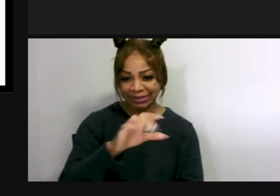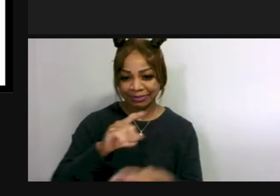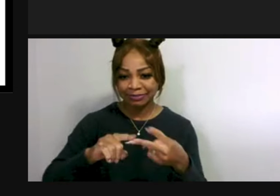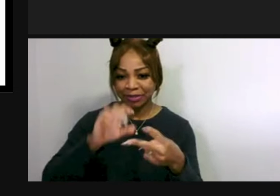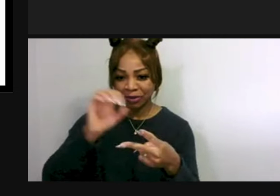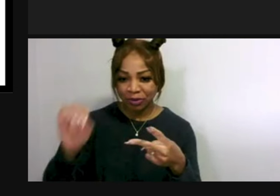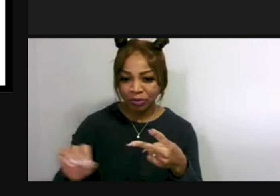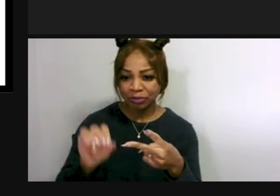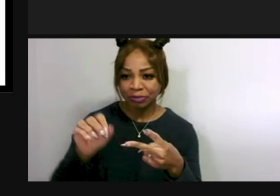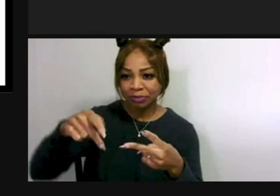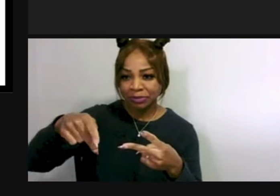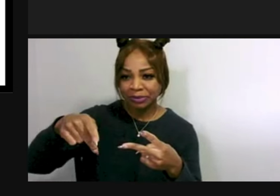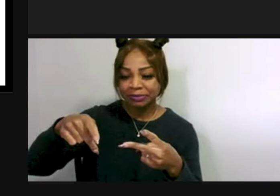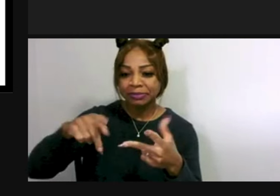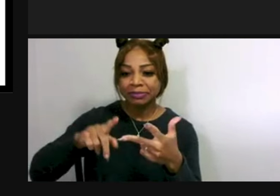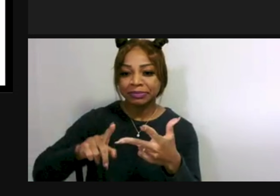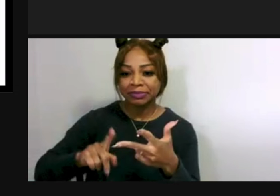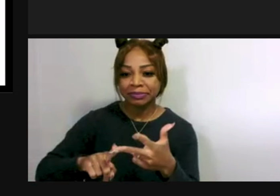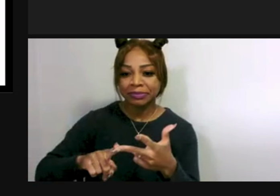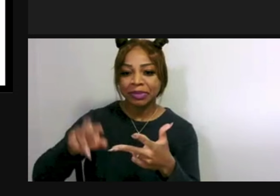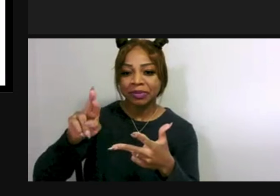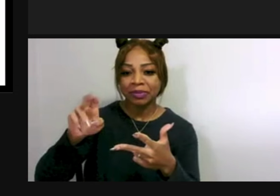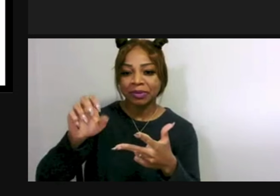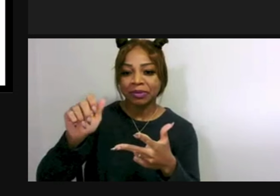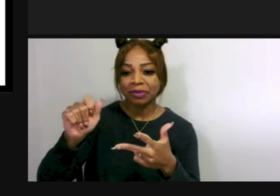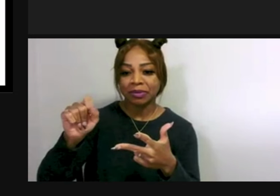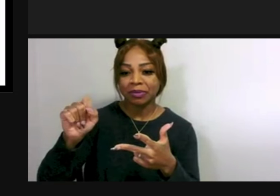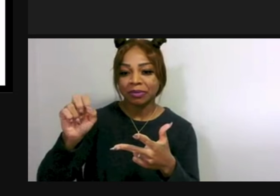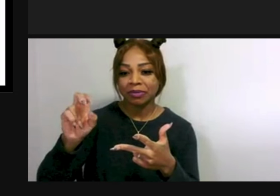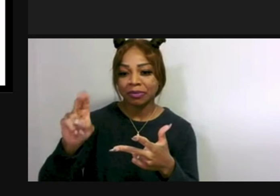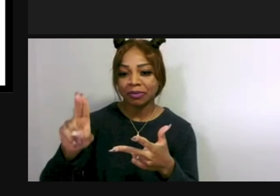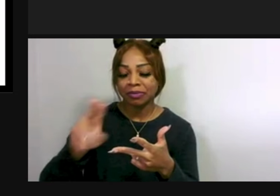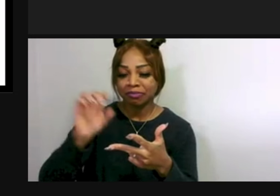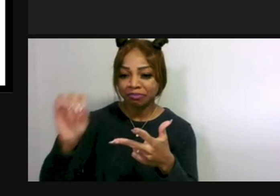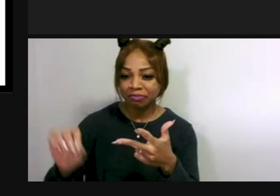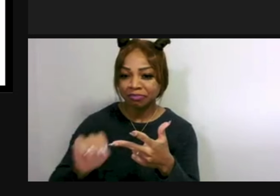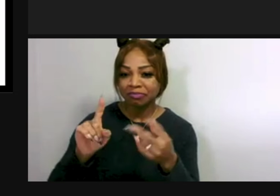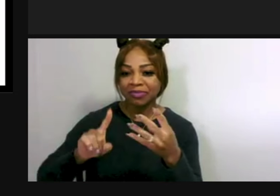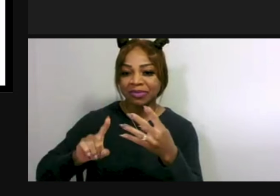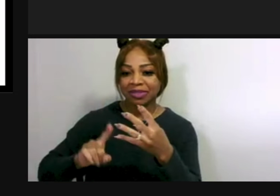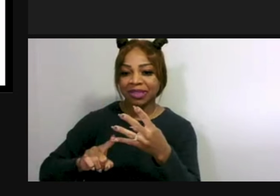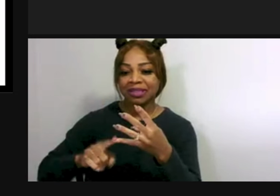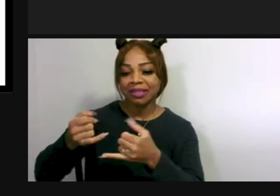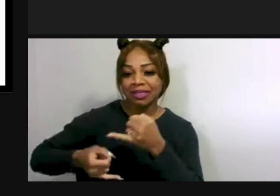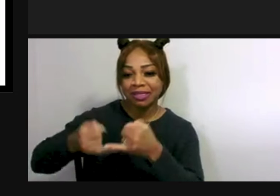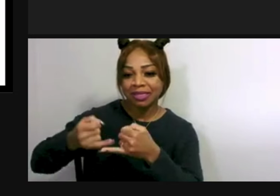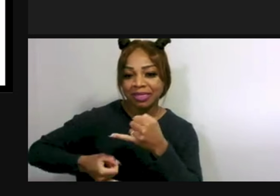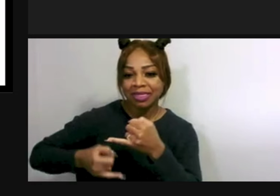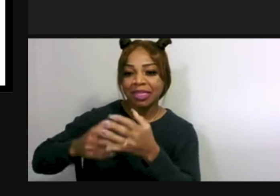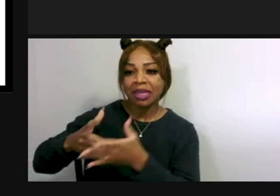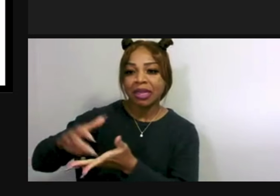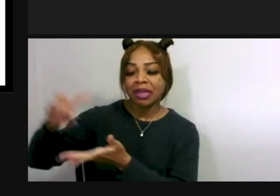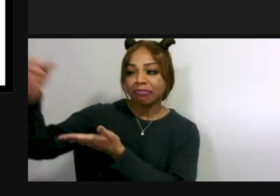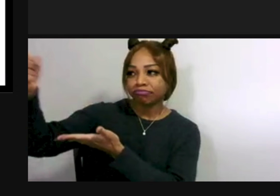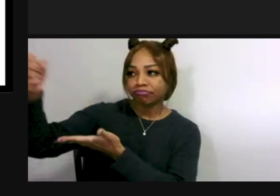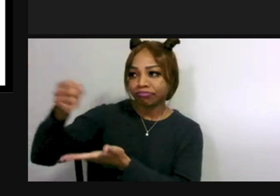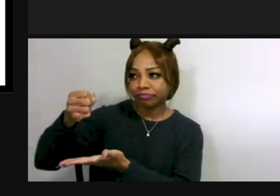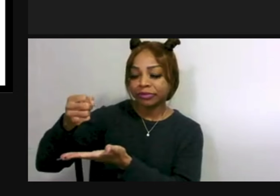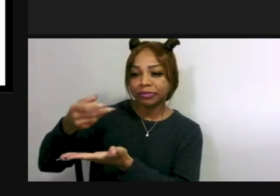Orchestre Canada, Ontario Présente, Réseau Ontario. Et finalement, en bas à droite,